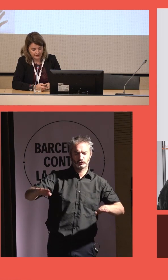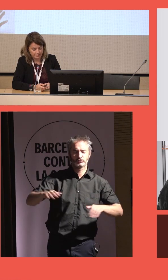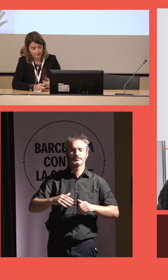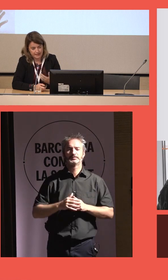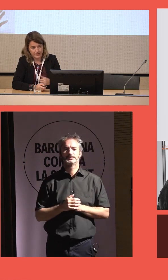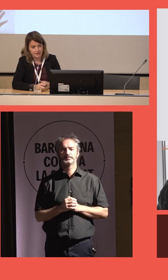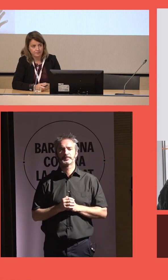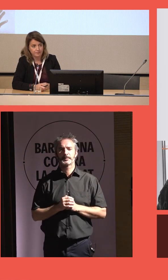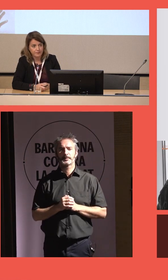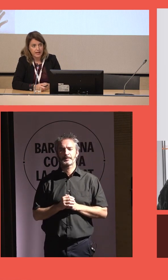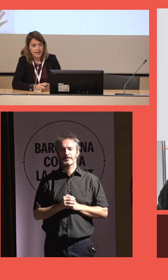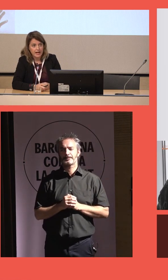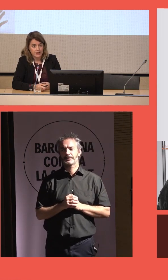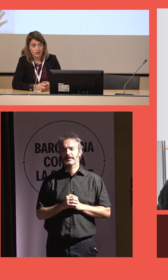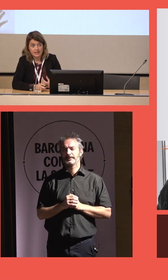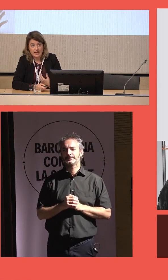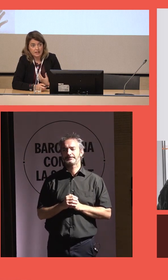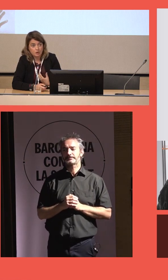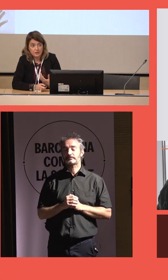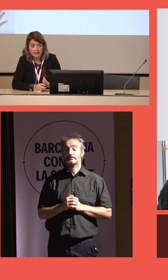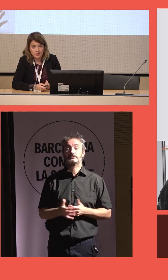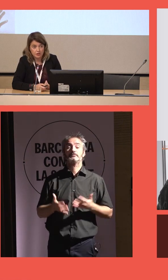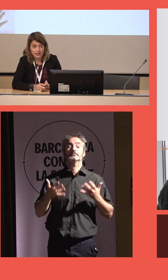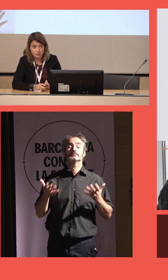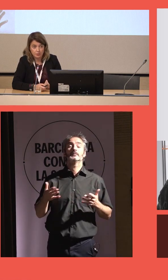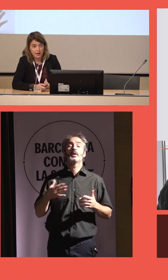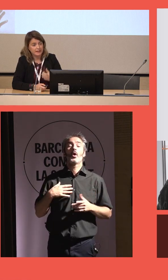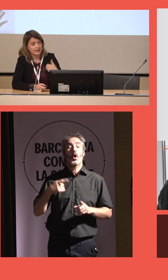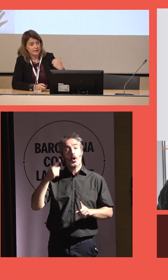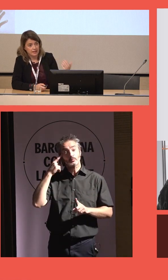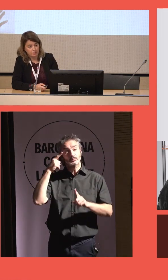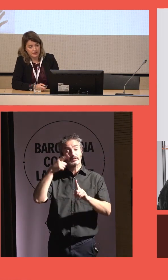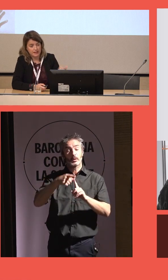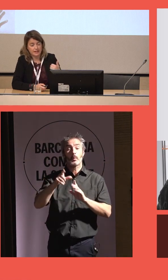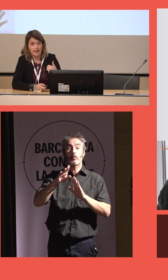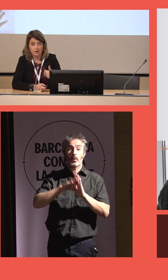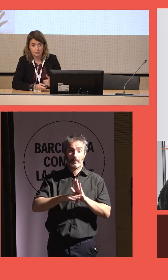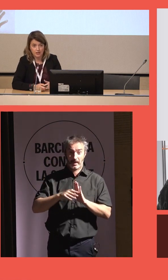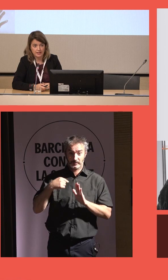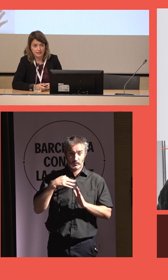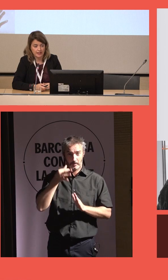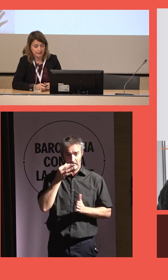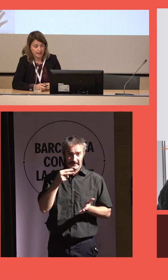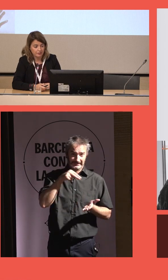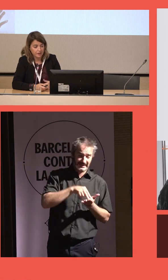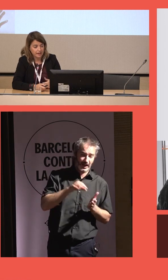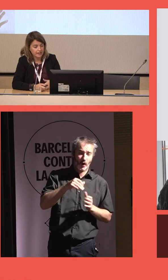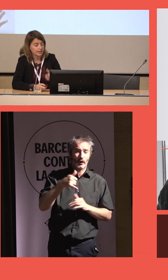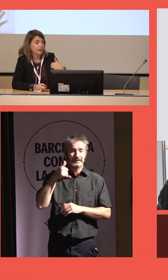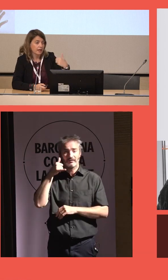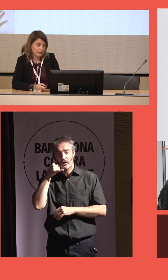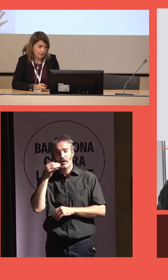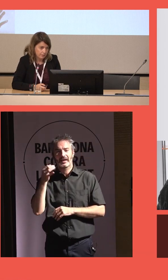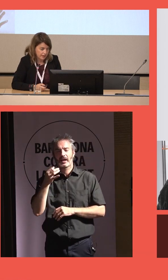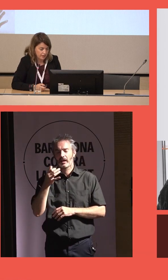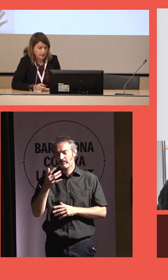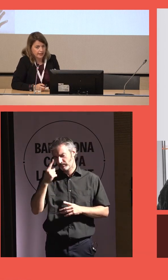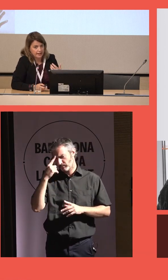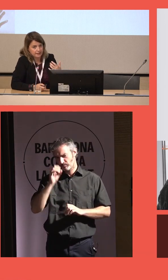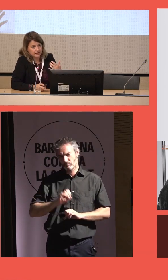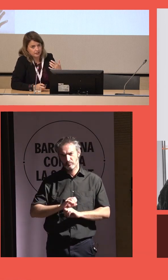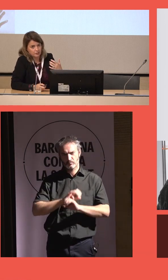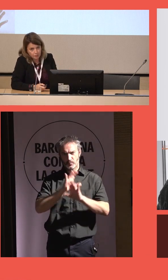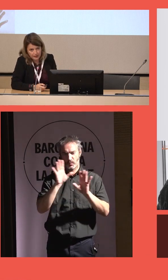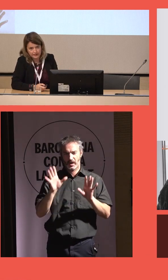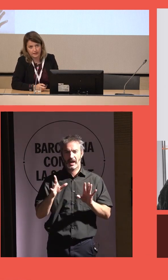besants aleshores els objectius d'aquest programa tant si és presencial com si és telefònic és evidentment